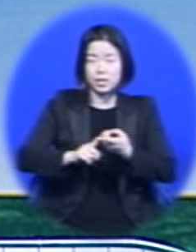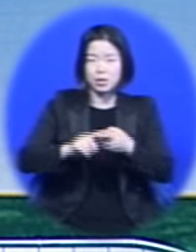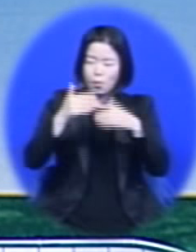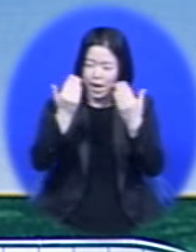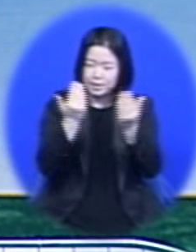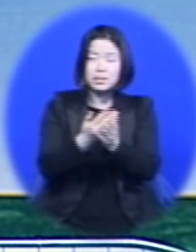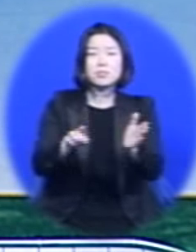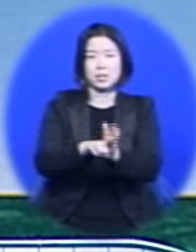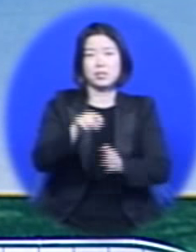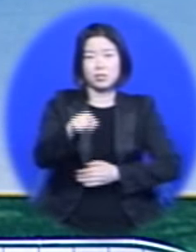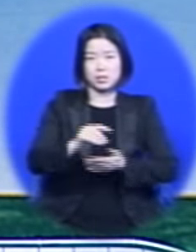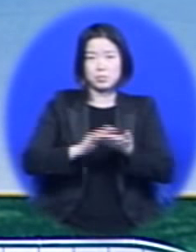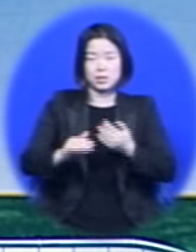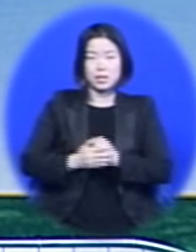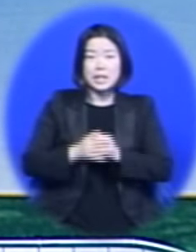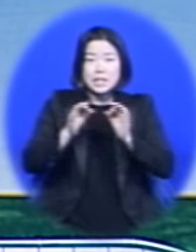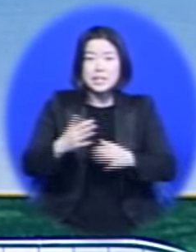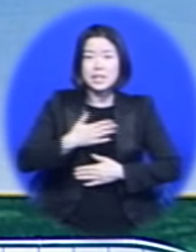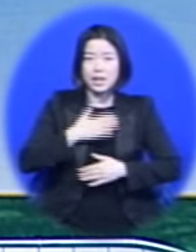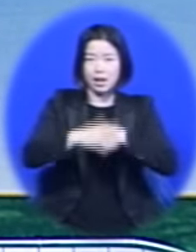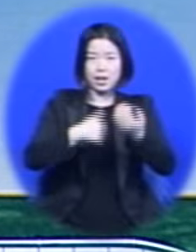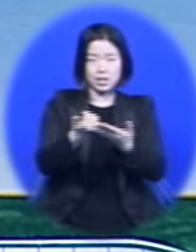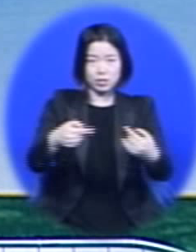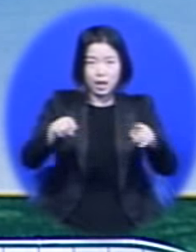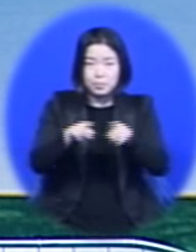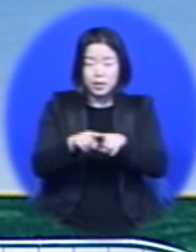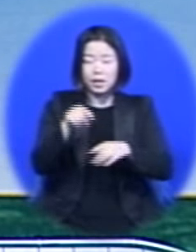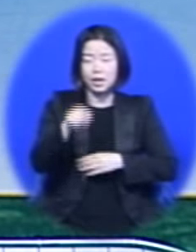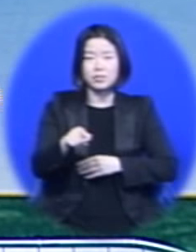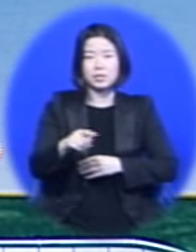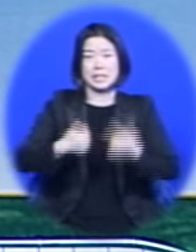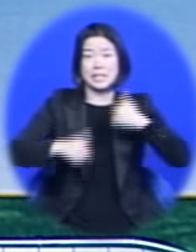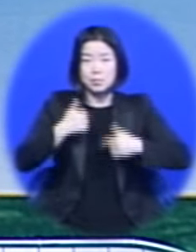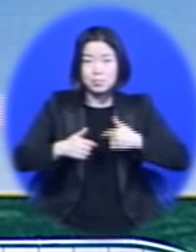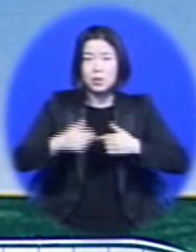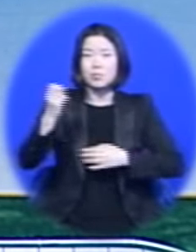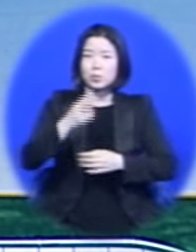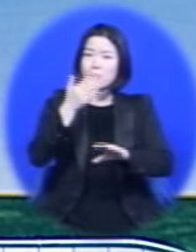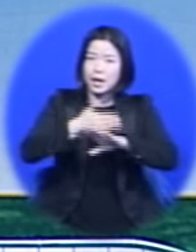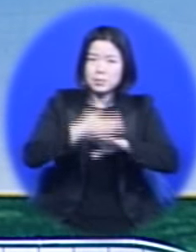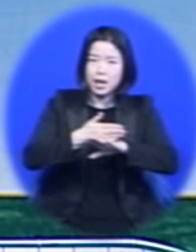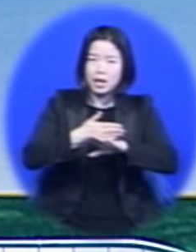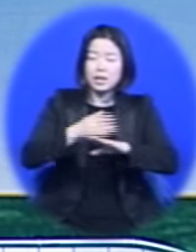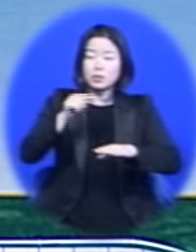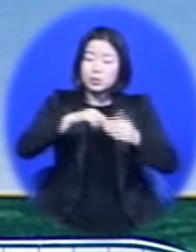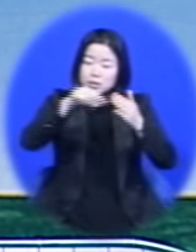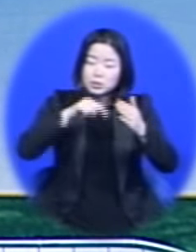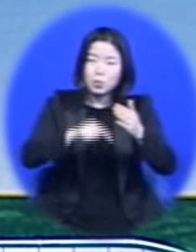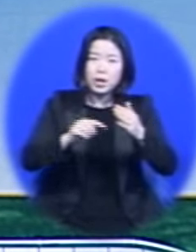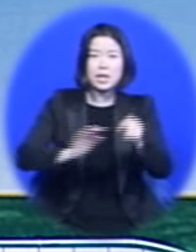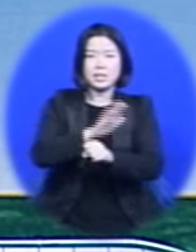거죠. 이제는 내가 하나님과 함께하는 것이 기쁨이고 감사하고 그리고 그 속에 사랑이